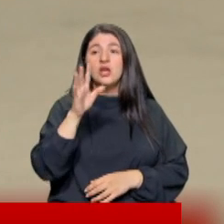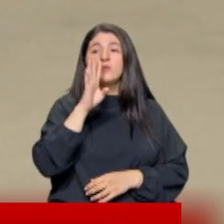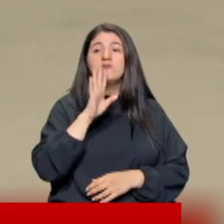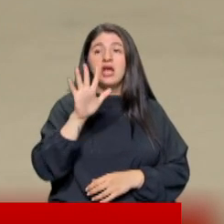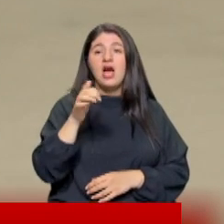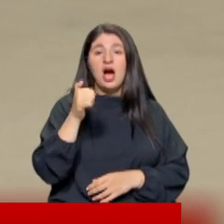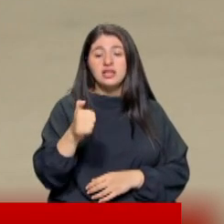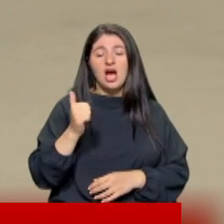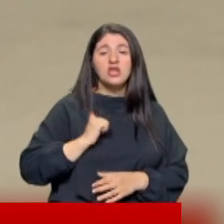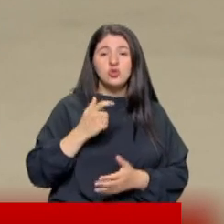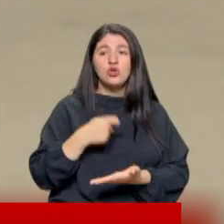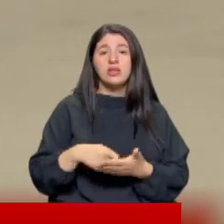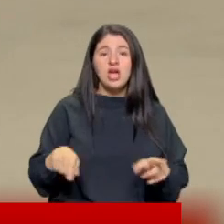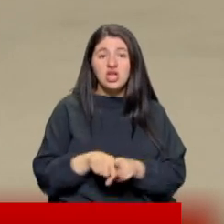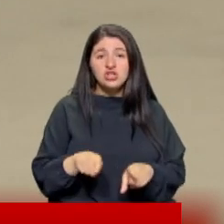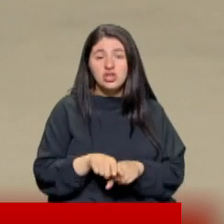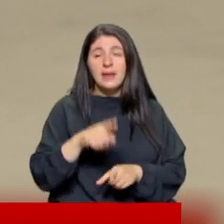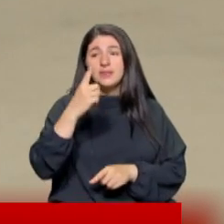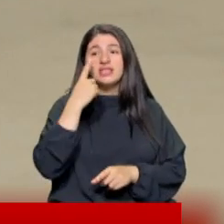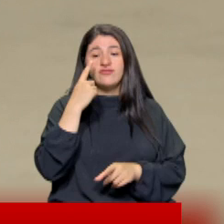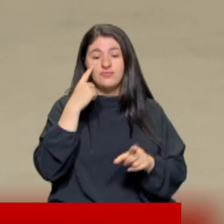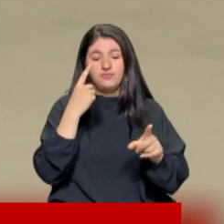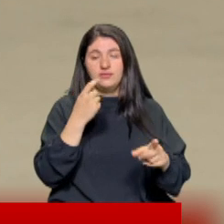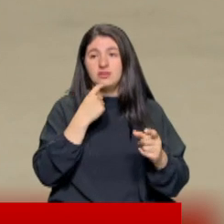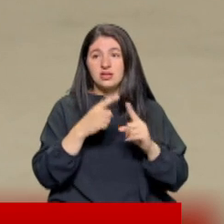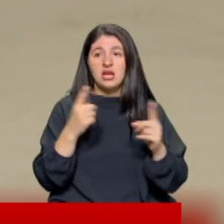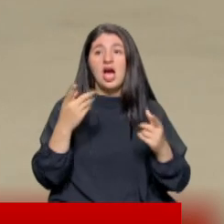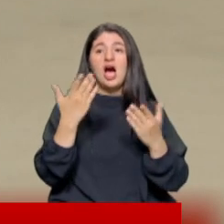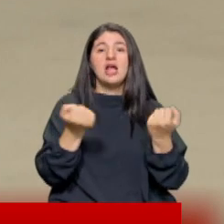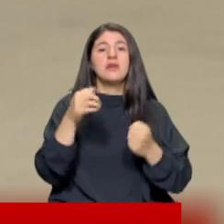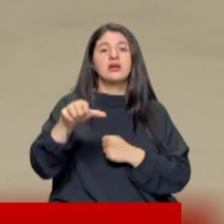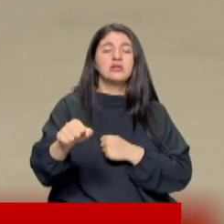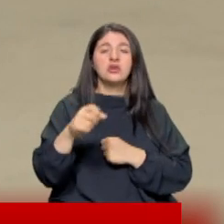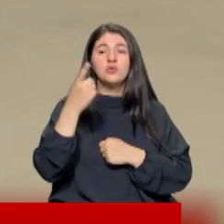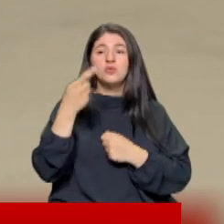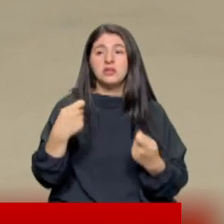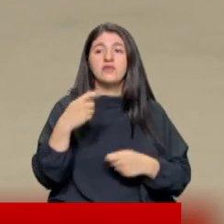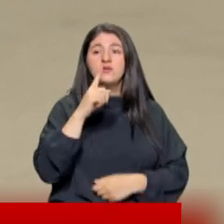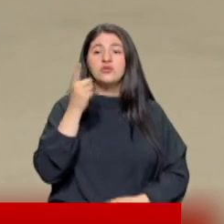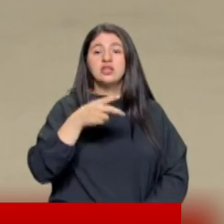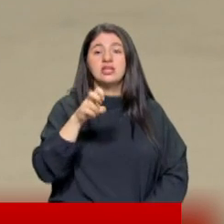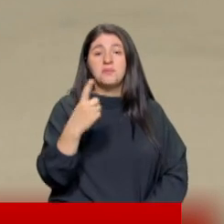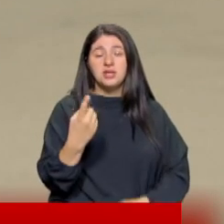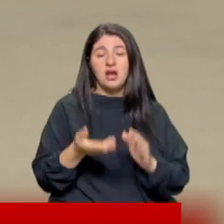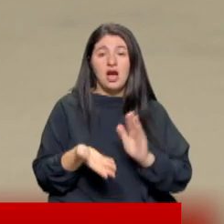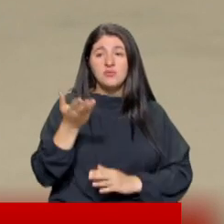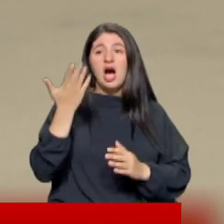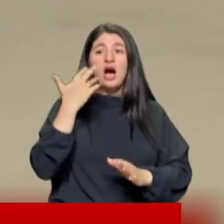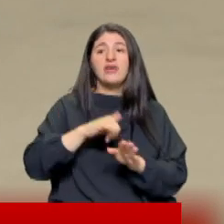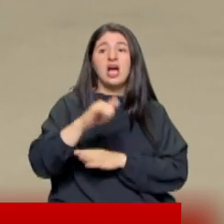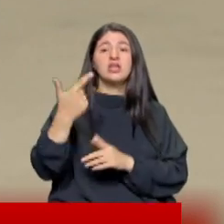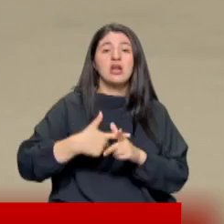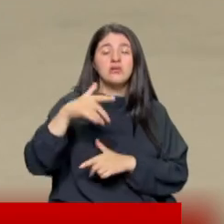42.456 asgari ücrete eşit. Kamuda bir yılda kara taşıtı kiraları gideri %81 artmış. Hava taşıt kiralama